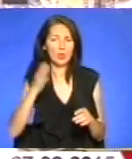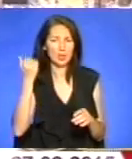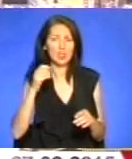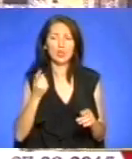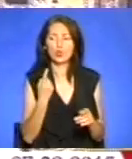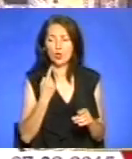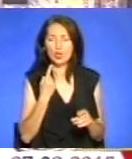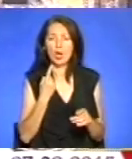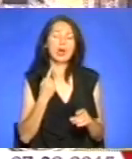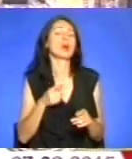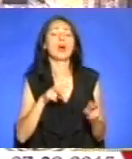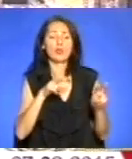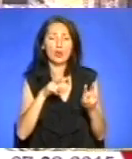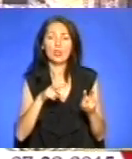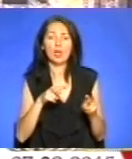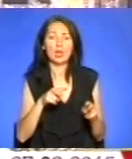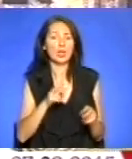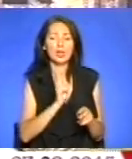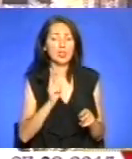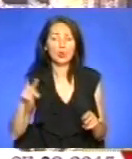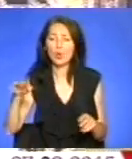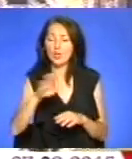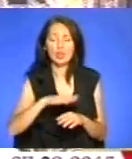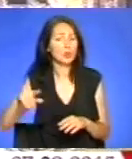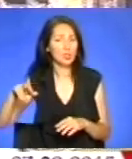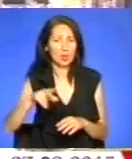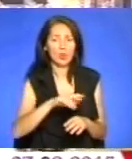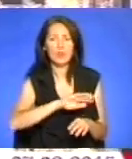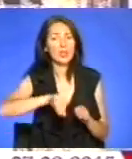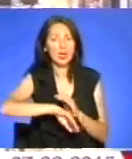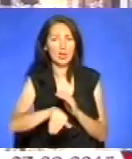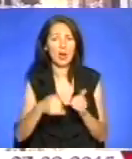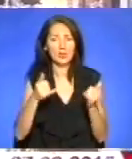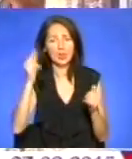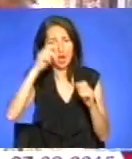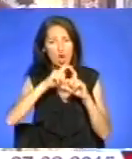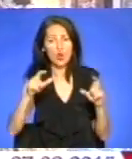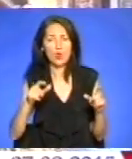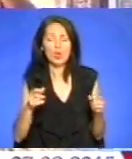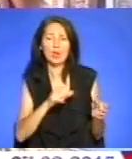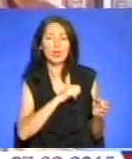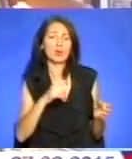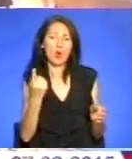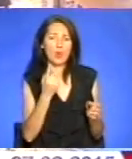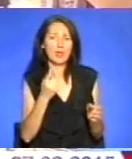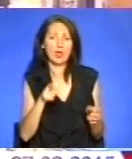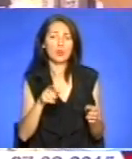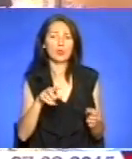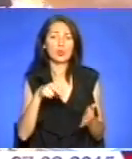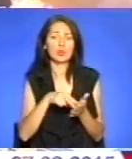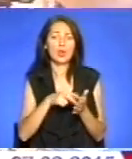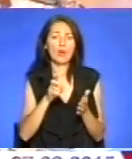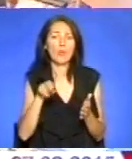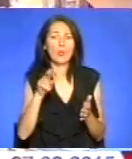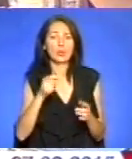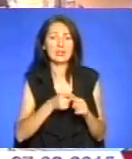територію ніхто не заходив і не розкрадав. А зараз школа закинута, тут стояв бус, і от з цієї